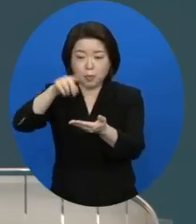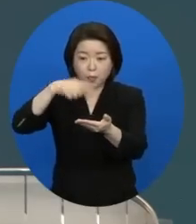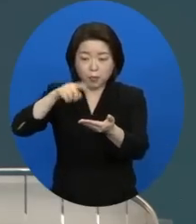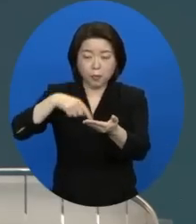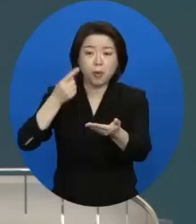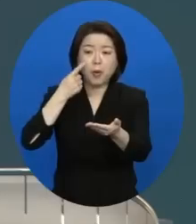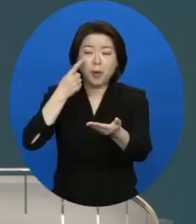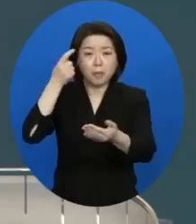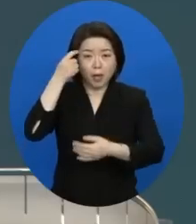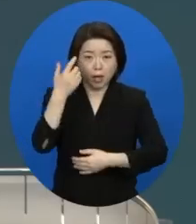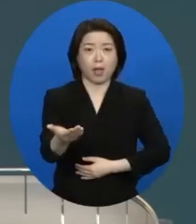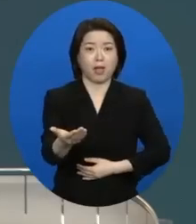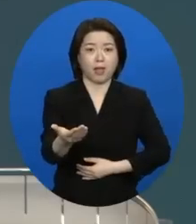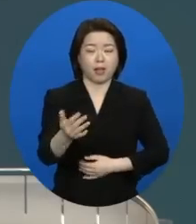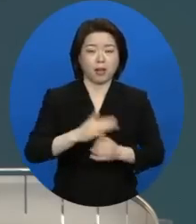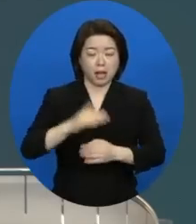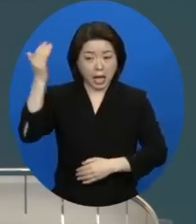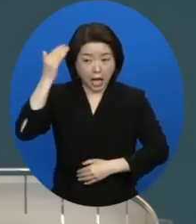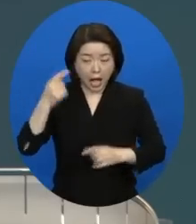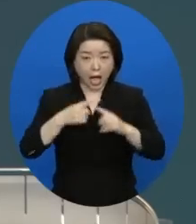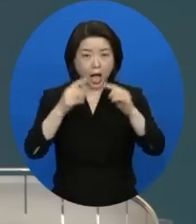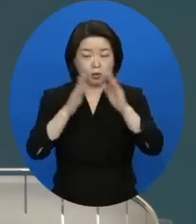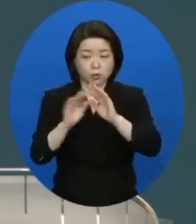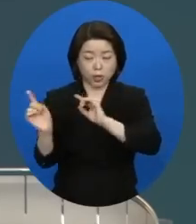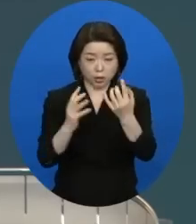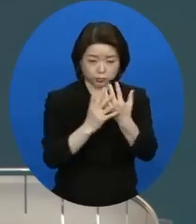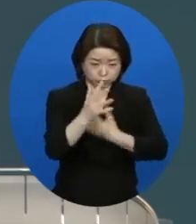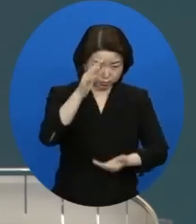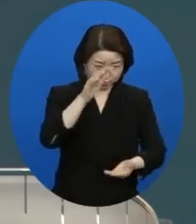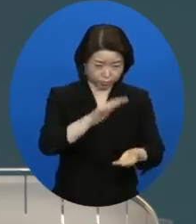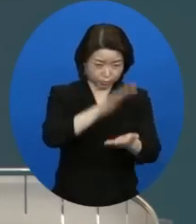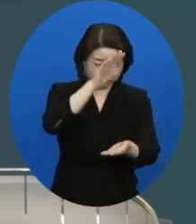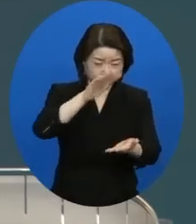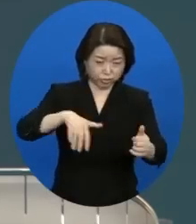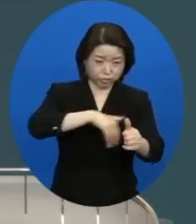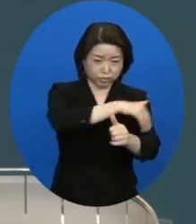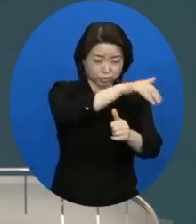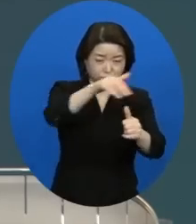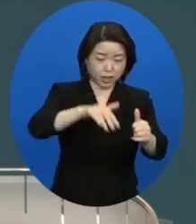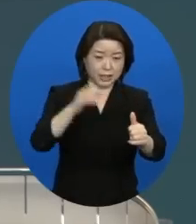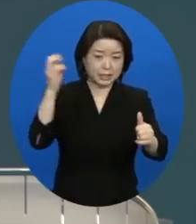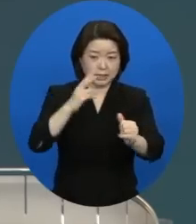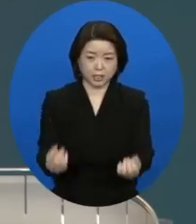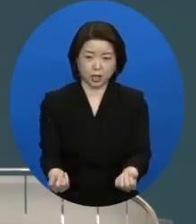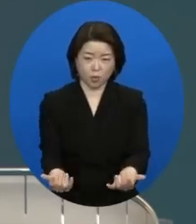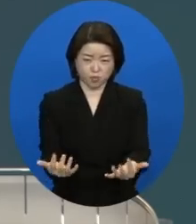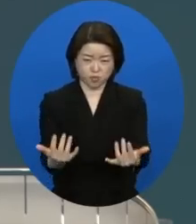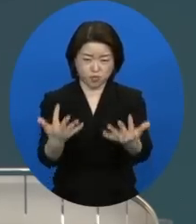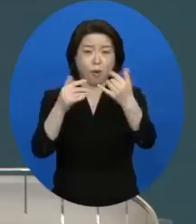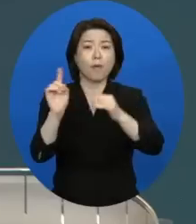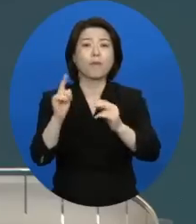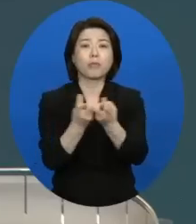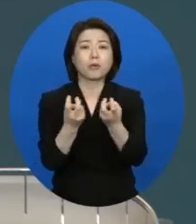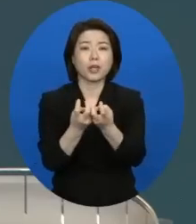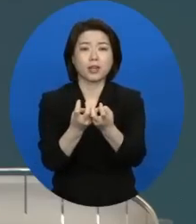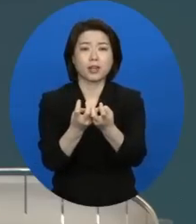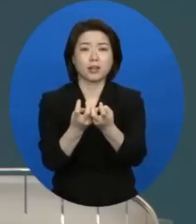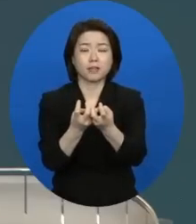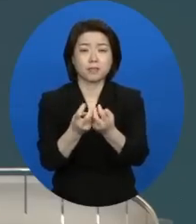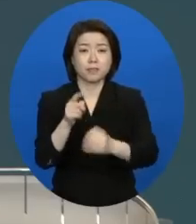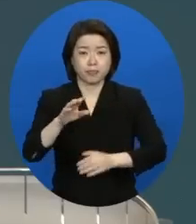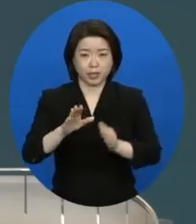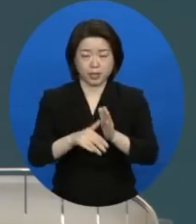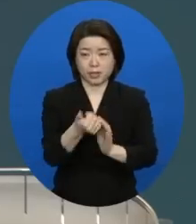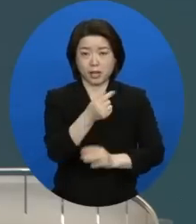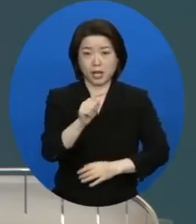돌렸습니다. 한국교회의 이 부흥의 열기가 어떻게 하면 다시 뜨거워질 수 있겠는가? 그때